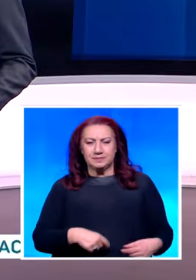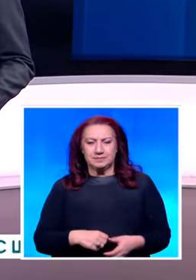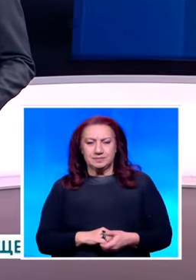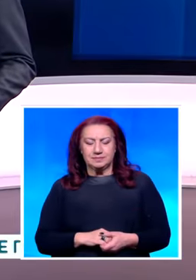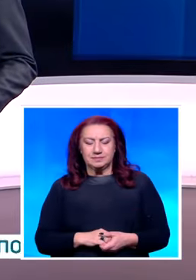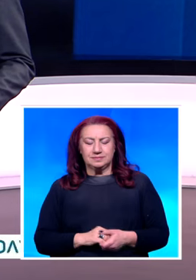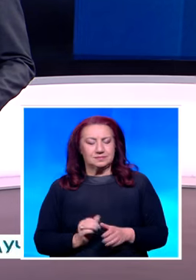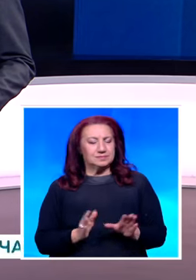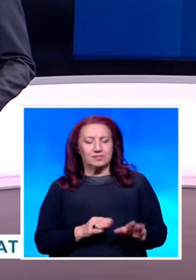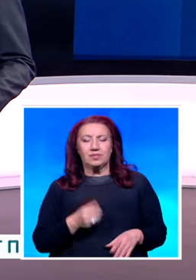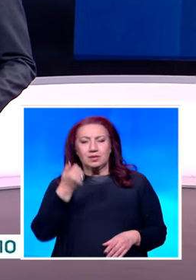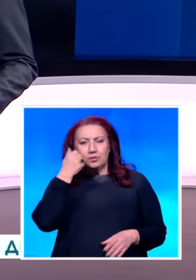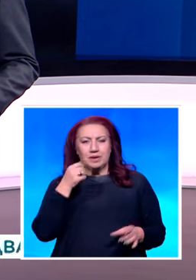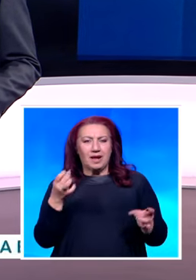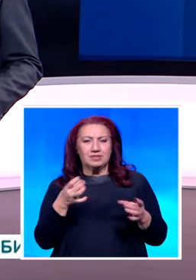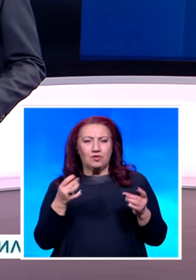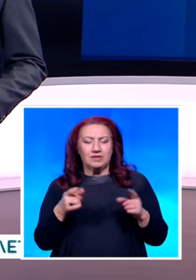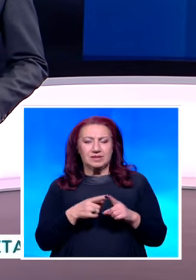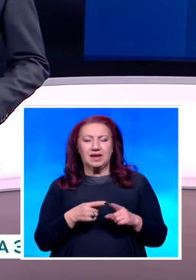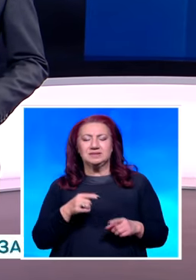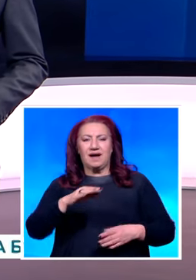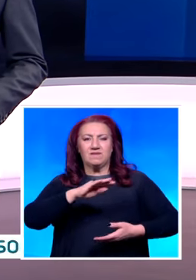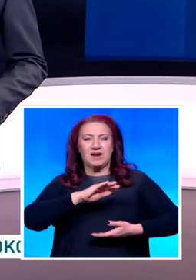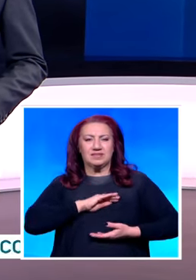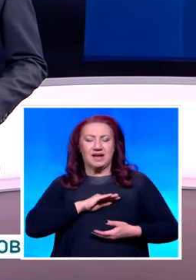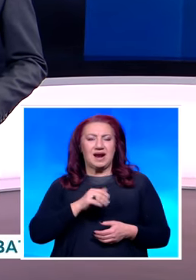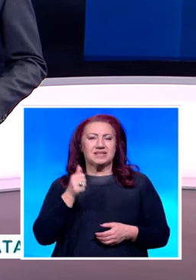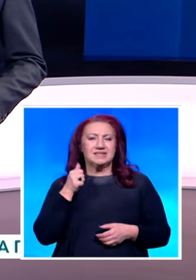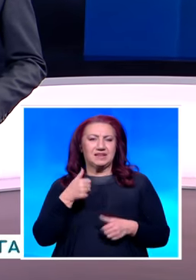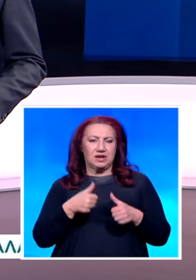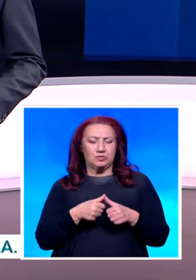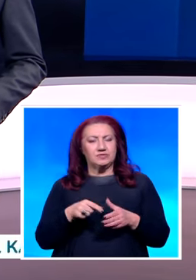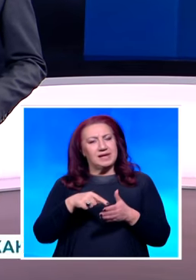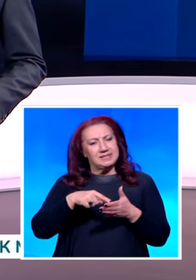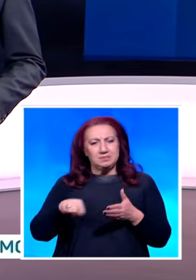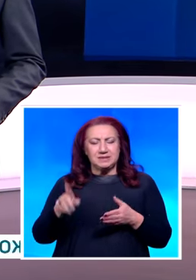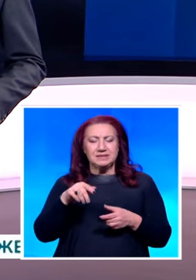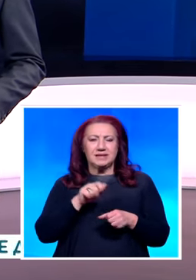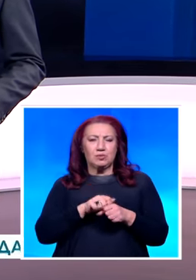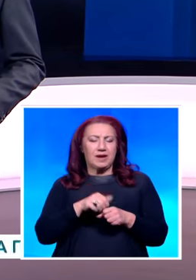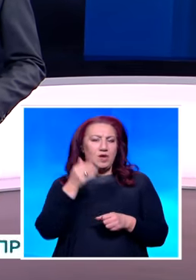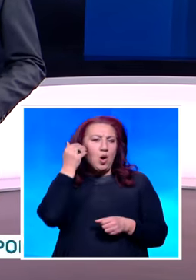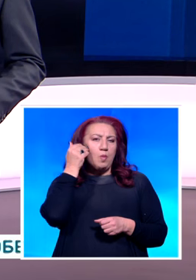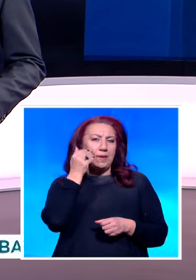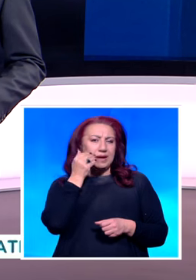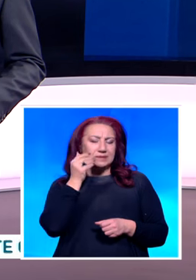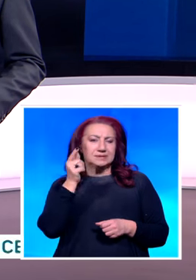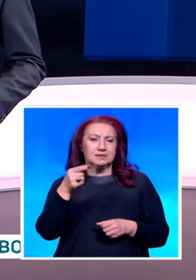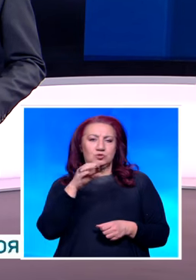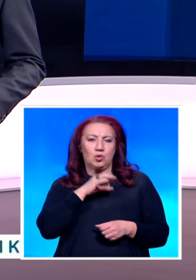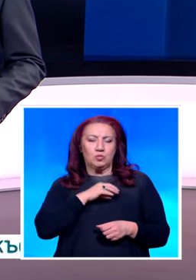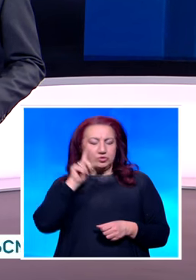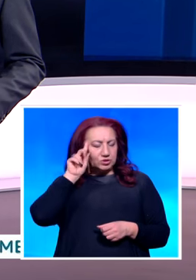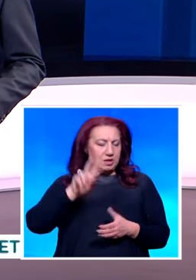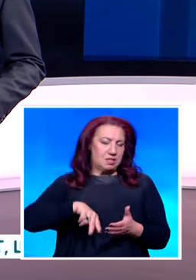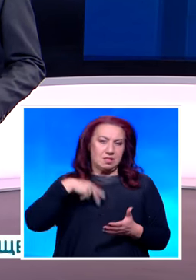Добра новина за вратаря на Локомотив София Александър Любенов. Той е изписан за домашно лечение след операция на скулата. Играчът получи комоцио и аркада след